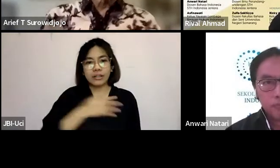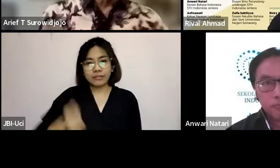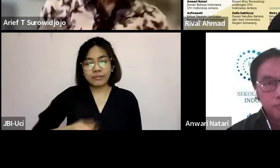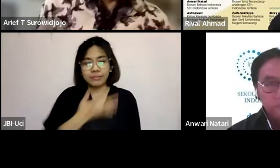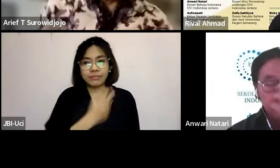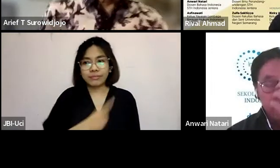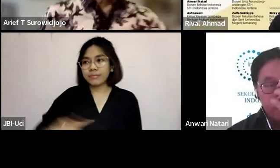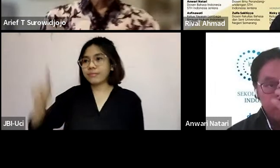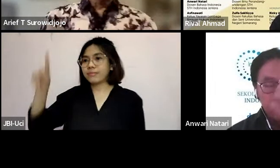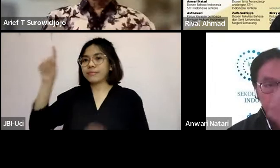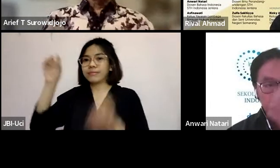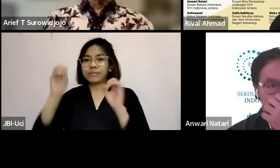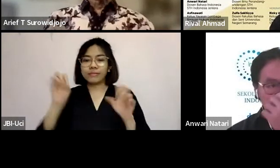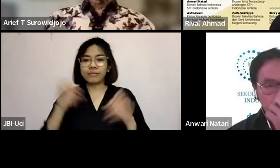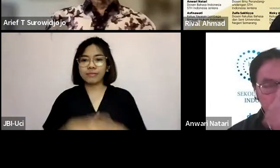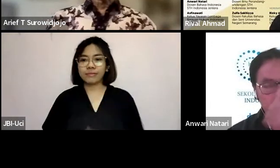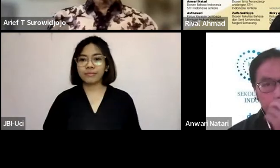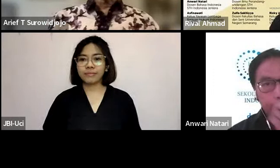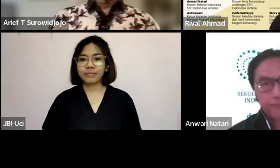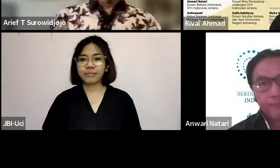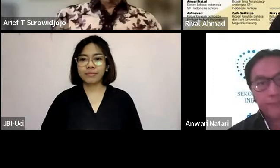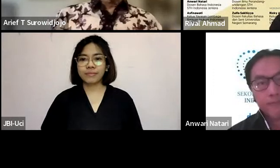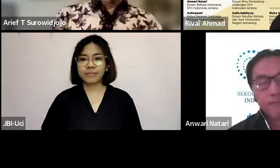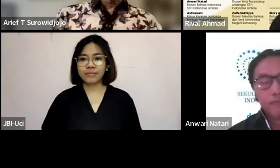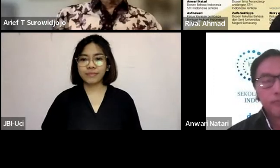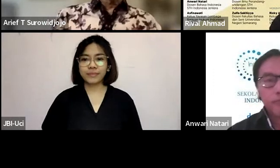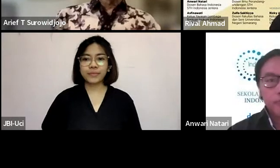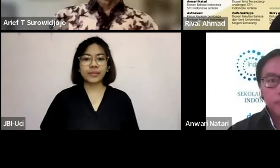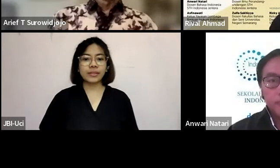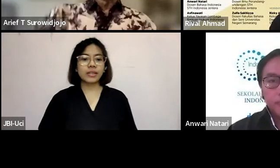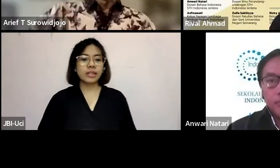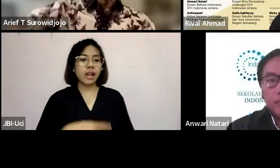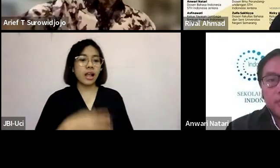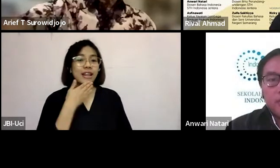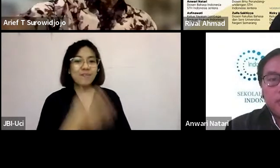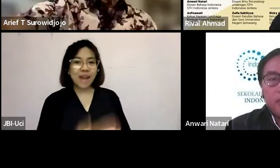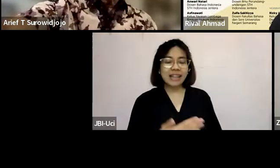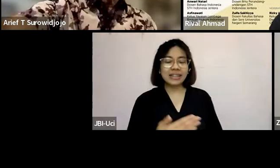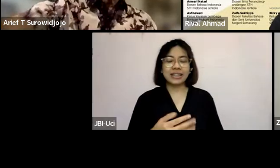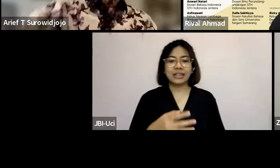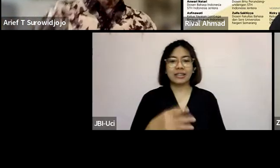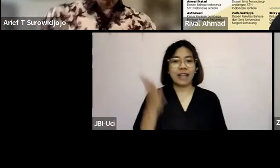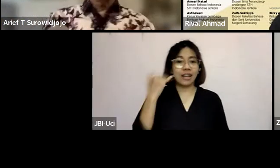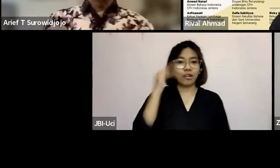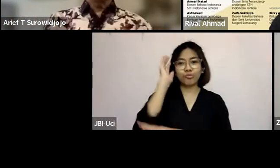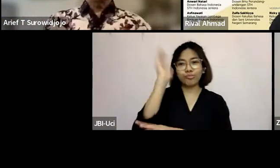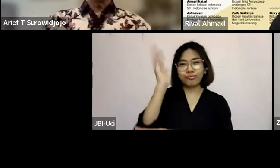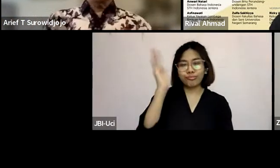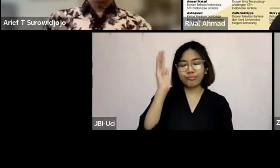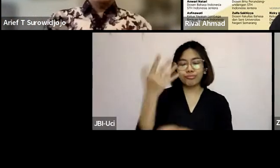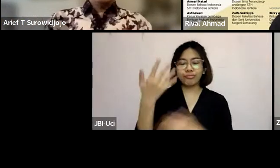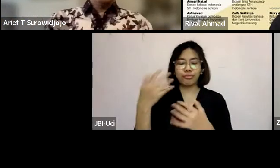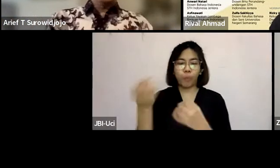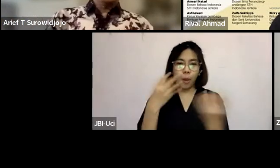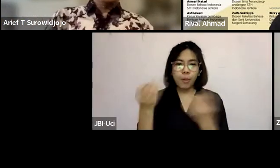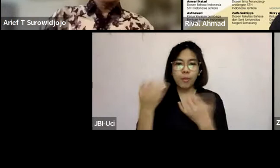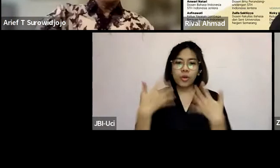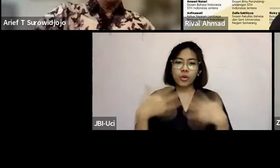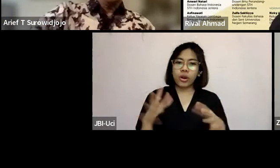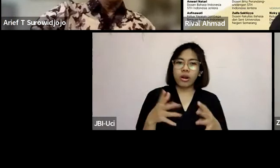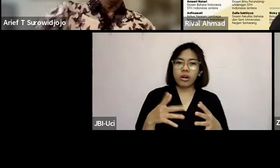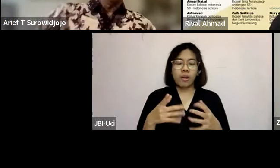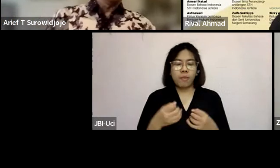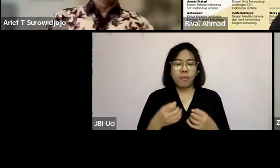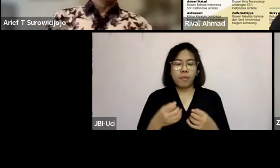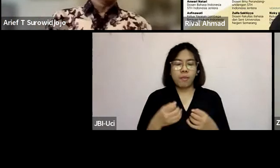Waalaikumsalam warahmatullah Terima kasih banyak Pak Arif atas sambutannya yang sangat eksploratif